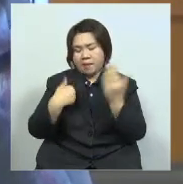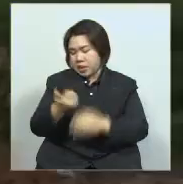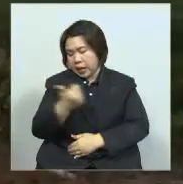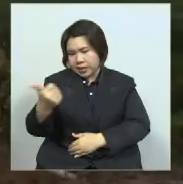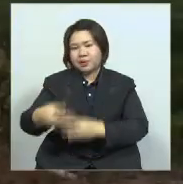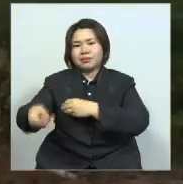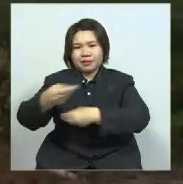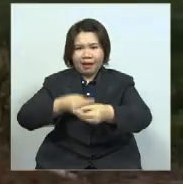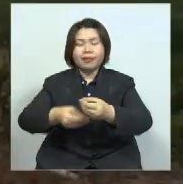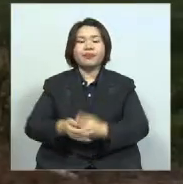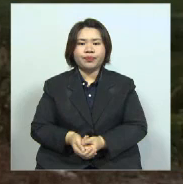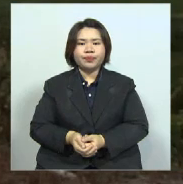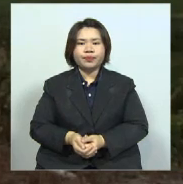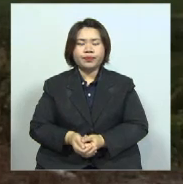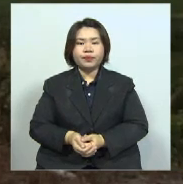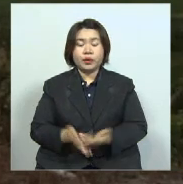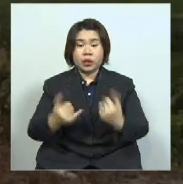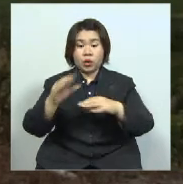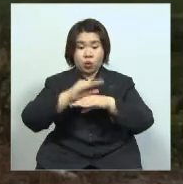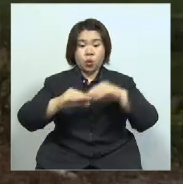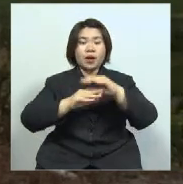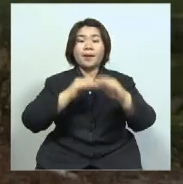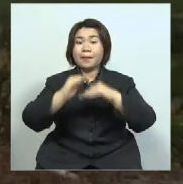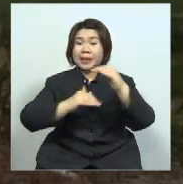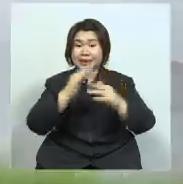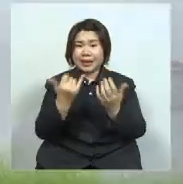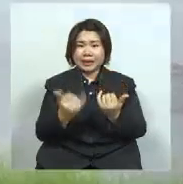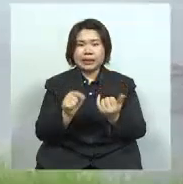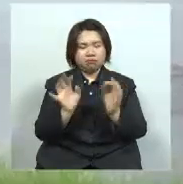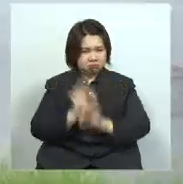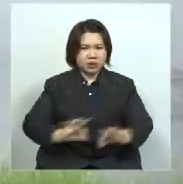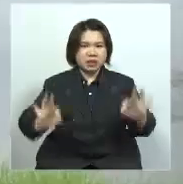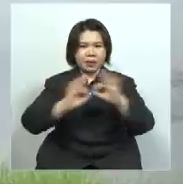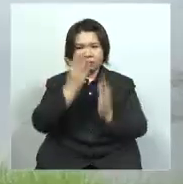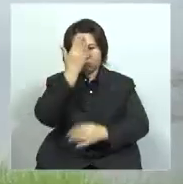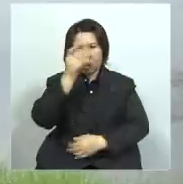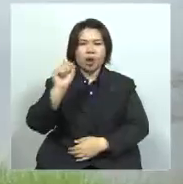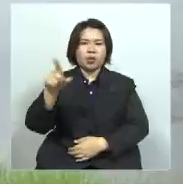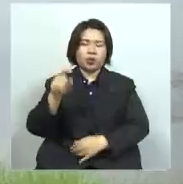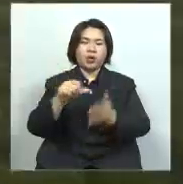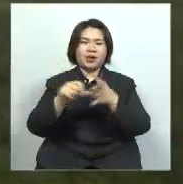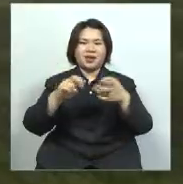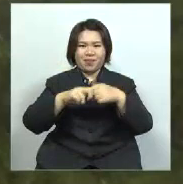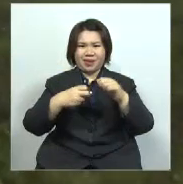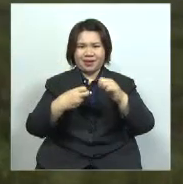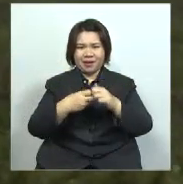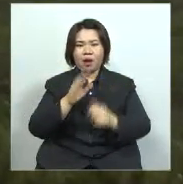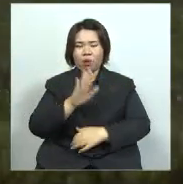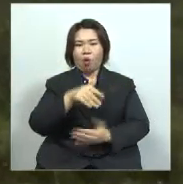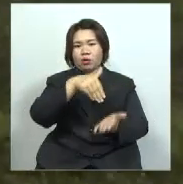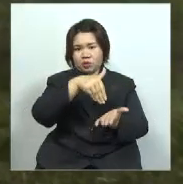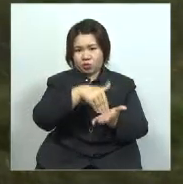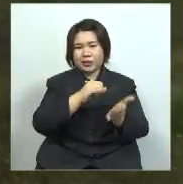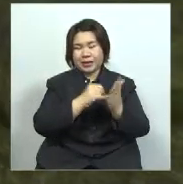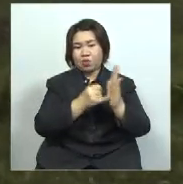มครับ โครงการพัฒนาแหล่งน้ำหนองเป็นความจำเป็นที่เร่งด่วนในการแก้ไขปัญหาด้านน้ำในพื้นที่ศูนย์ราชการ